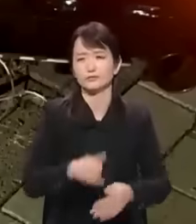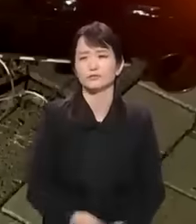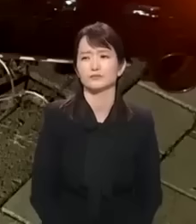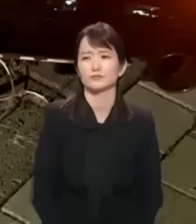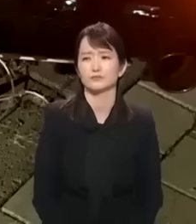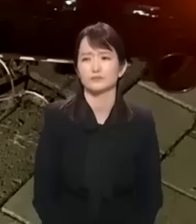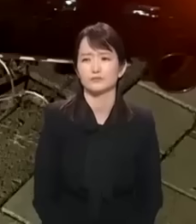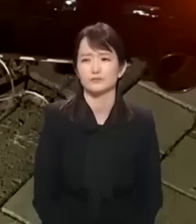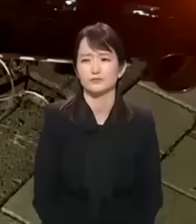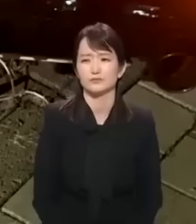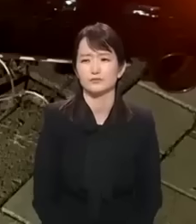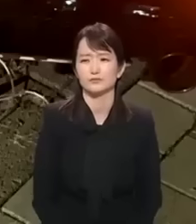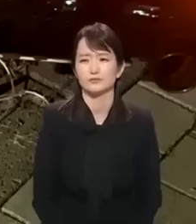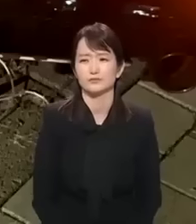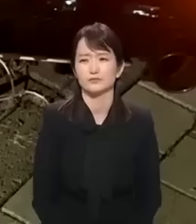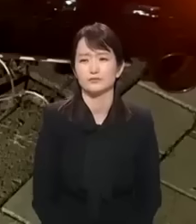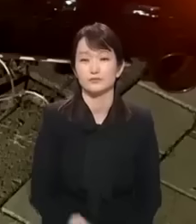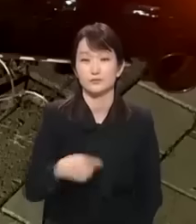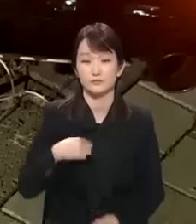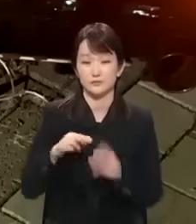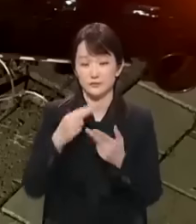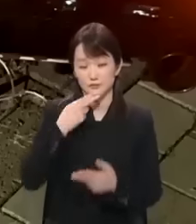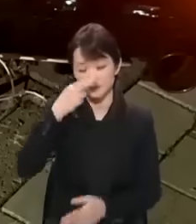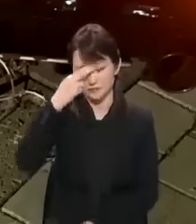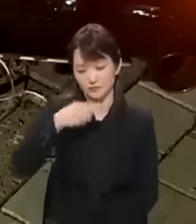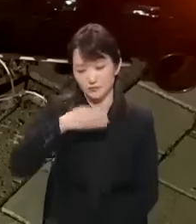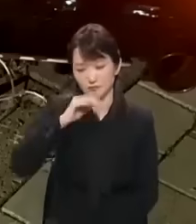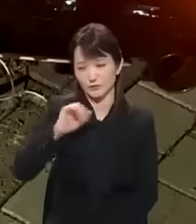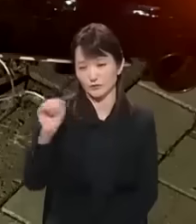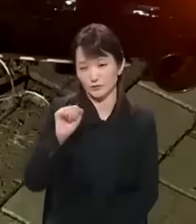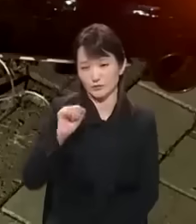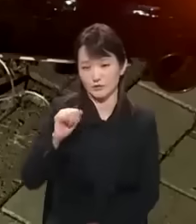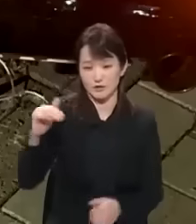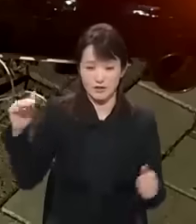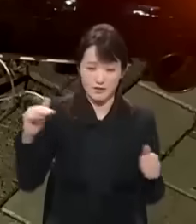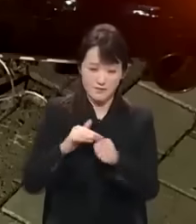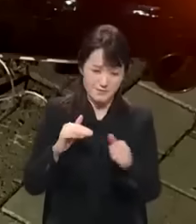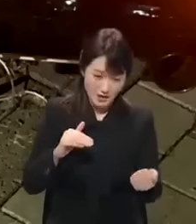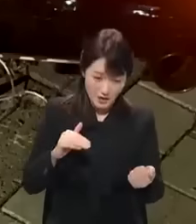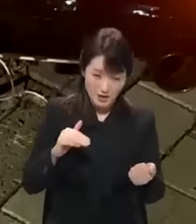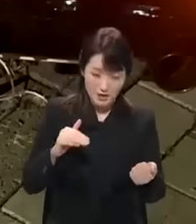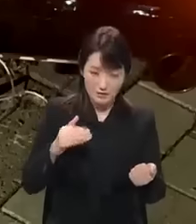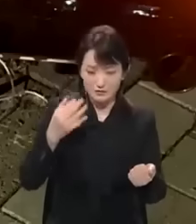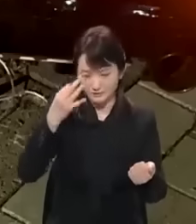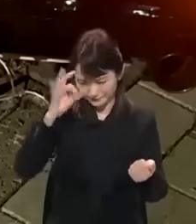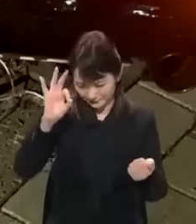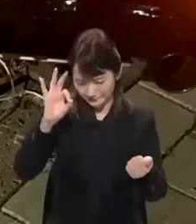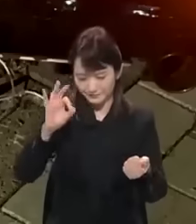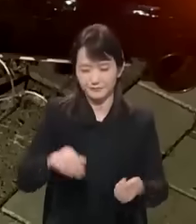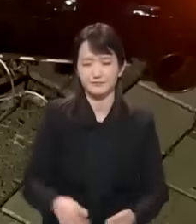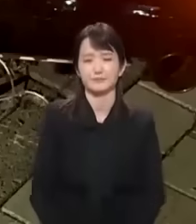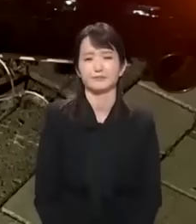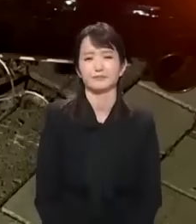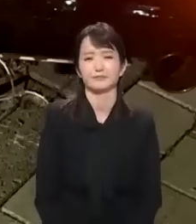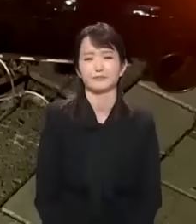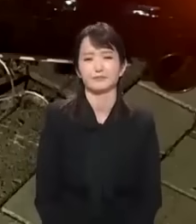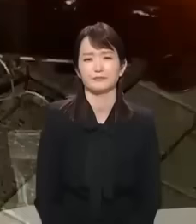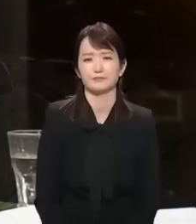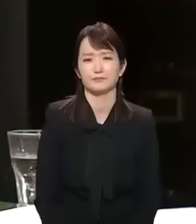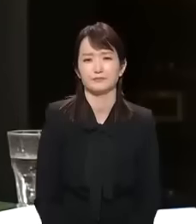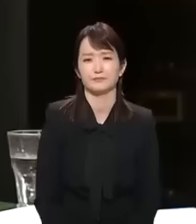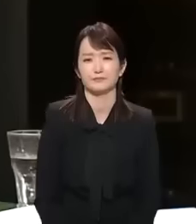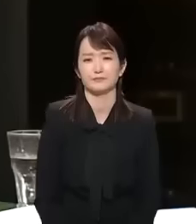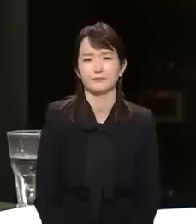될 것 같고 다만 본인이 음주 운전했고이 사망케 하는 사실에 대해서는 인정을 했다고 합니다 예